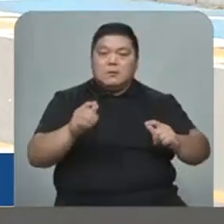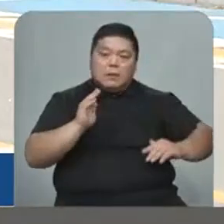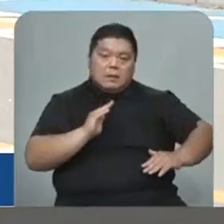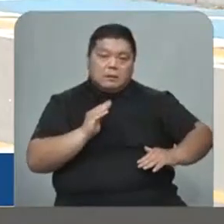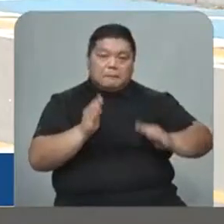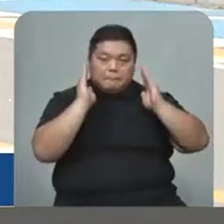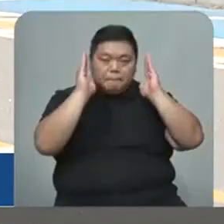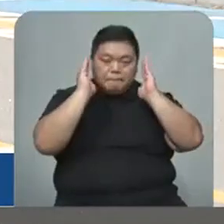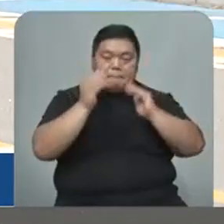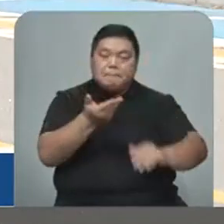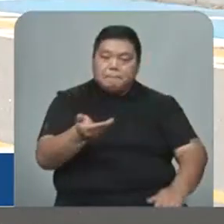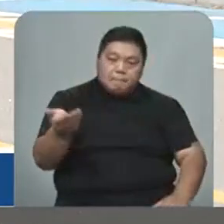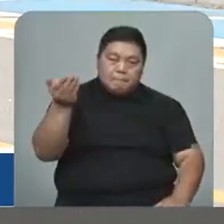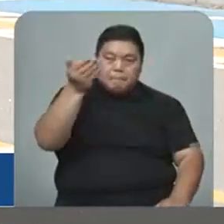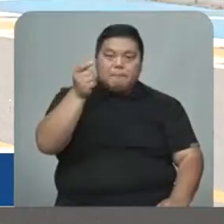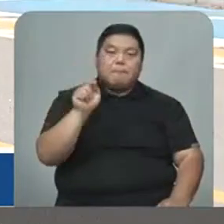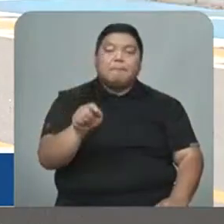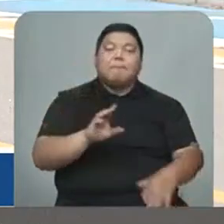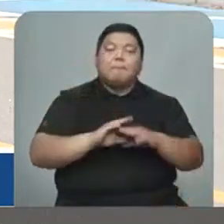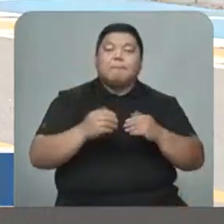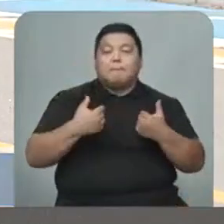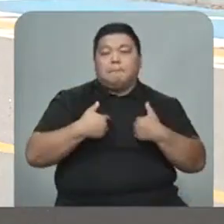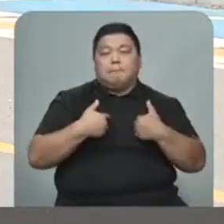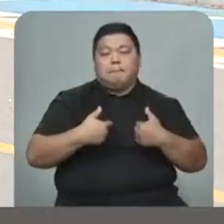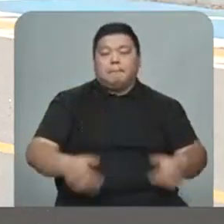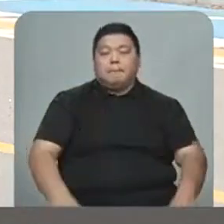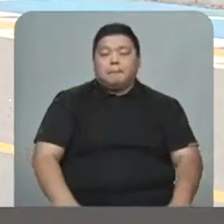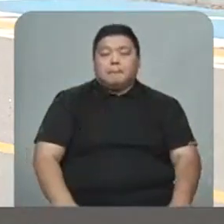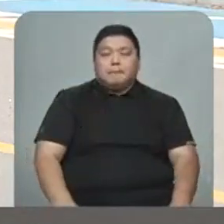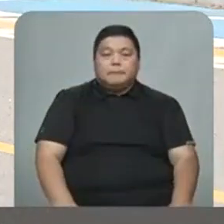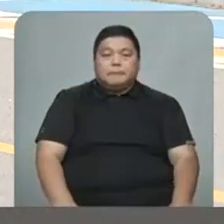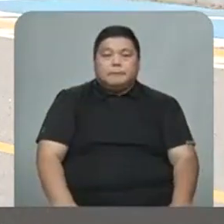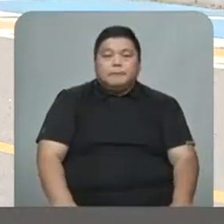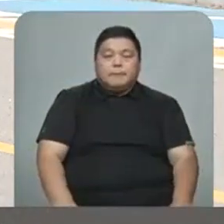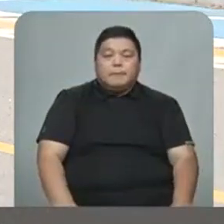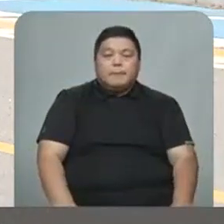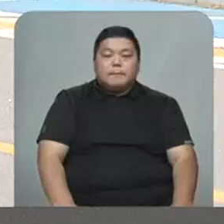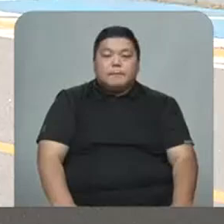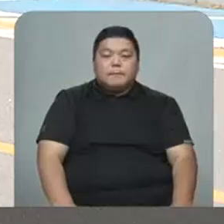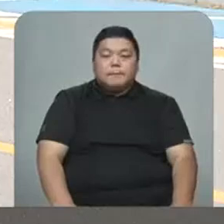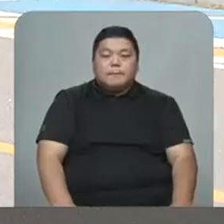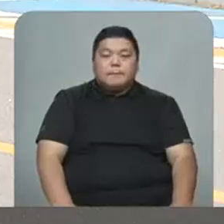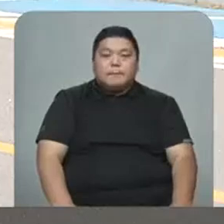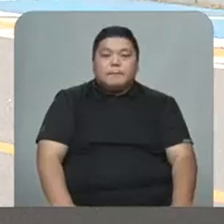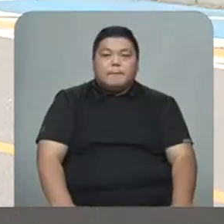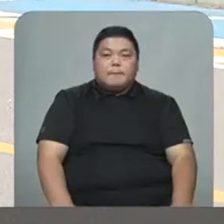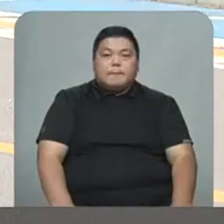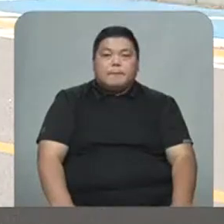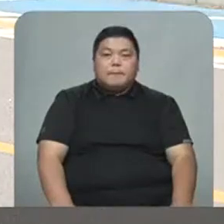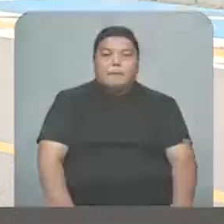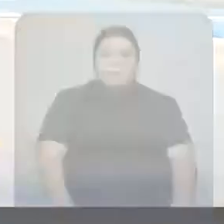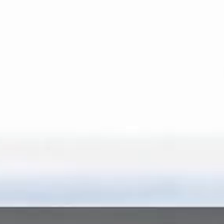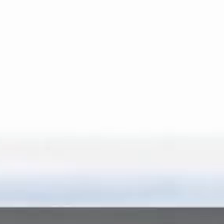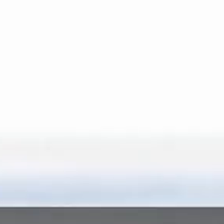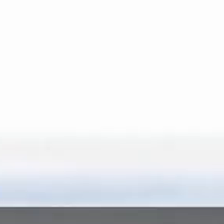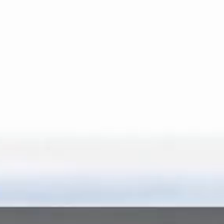수준 향상 대책이 주요 과제로 다시 부상하고 있습니다 KBS 뉴스 김영준입니다